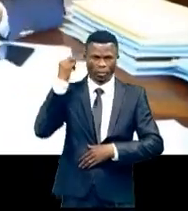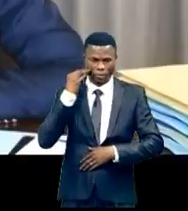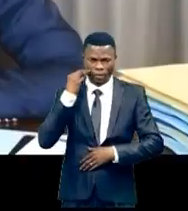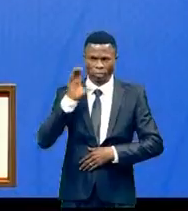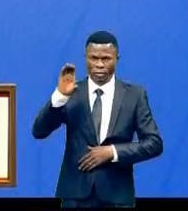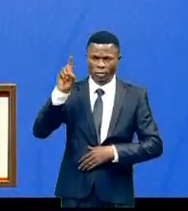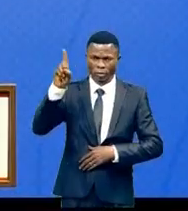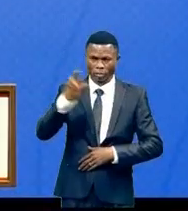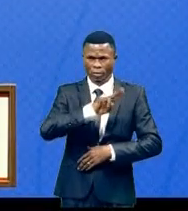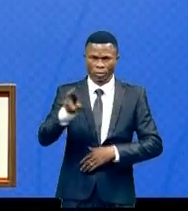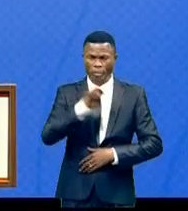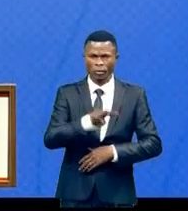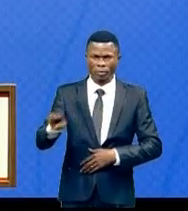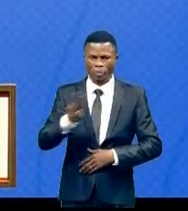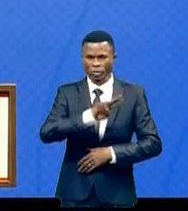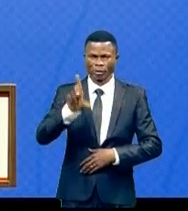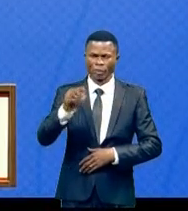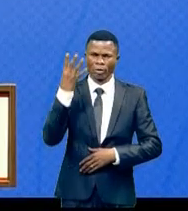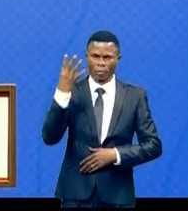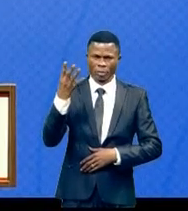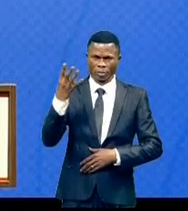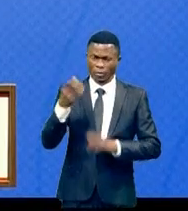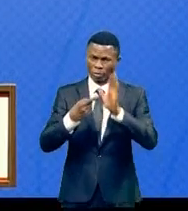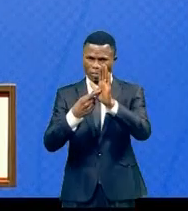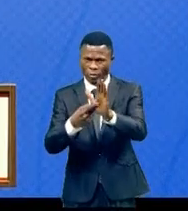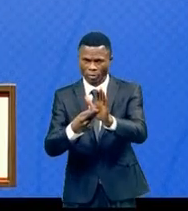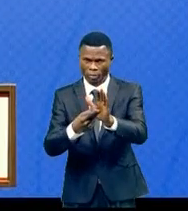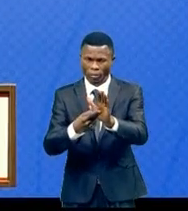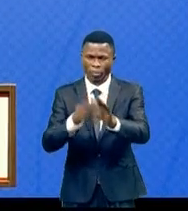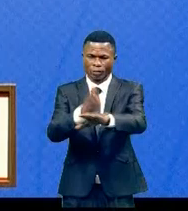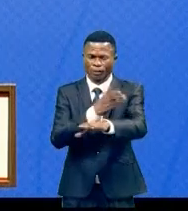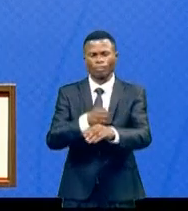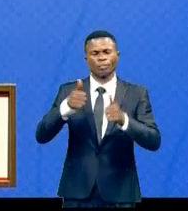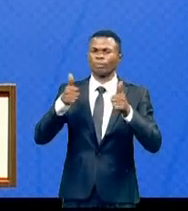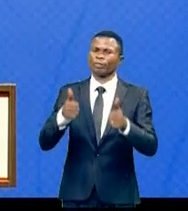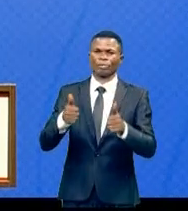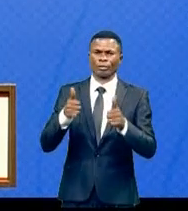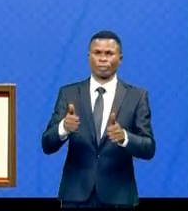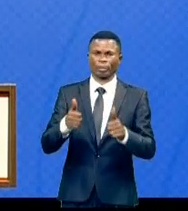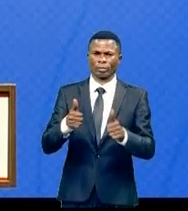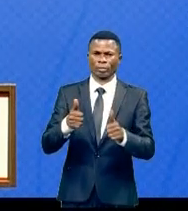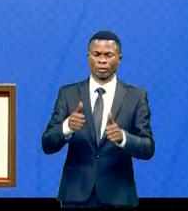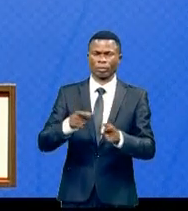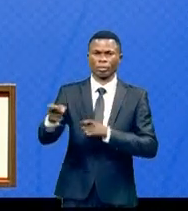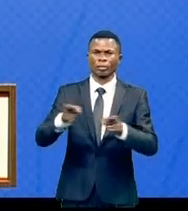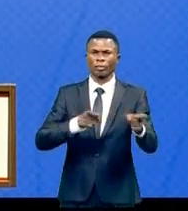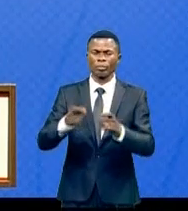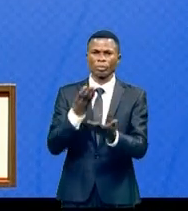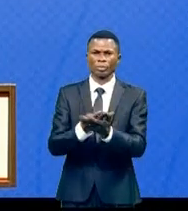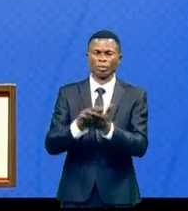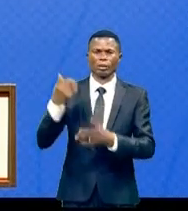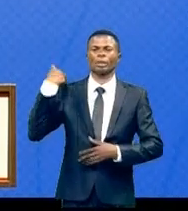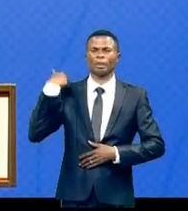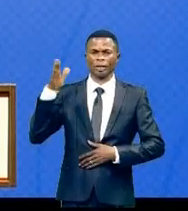CBMT 2022-2024 marque une avancée significative dans la gestion du budget de